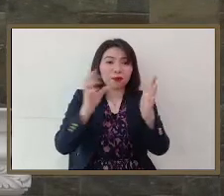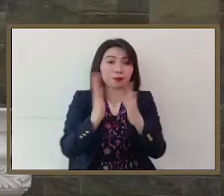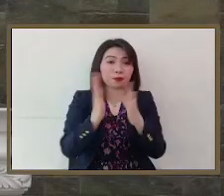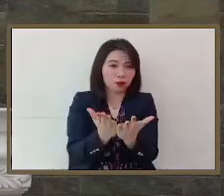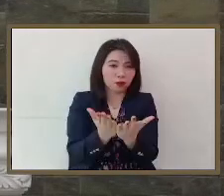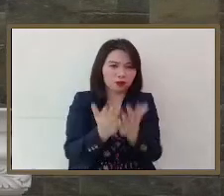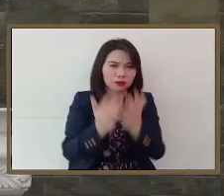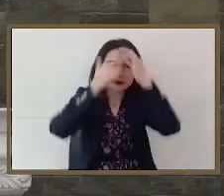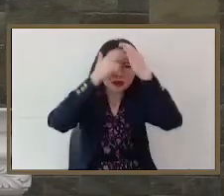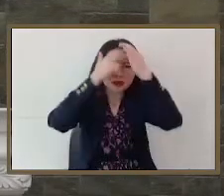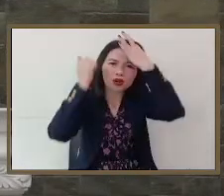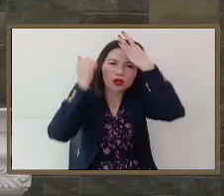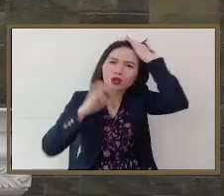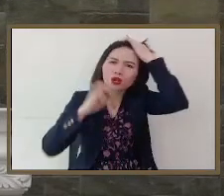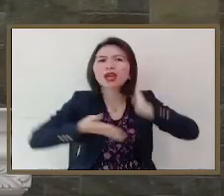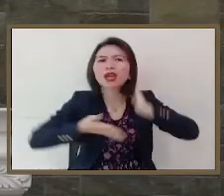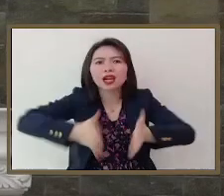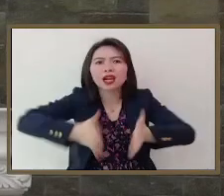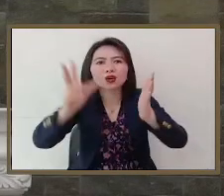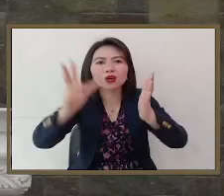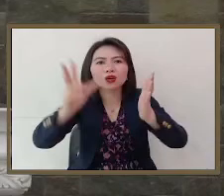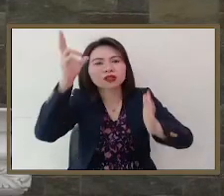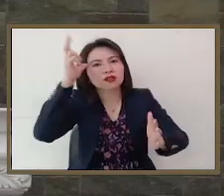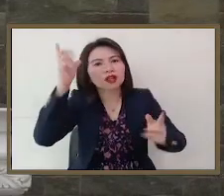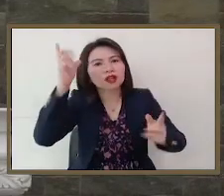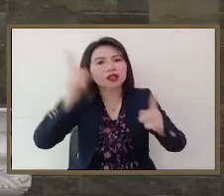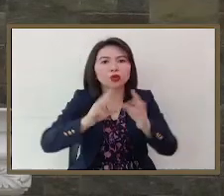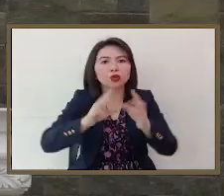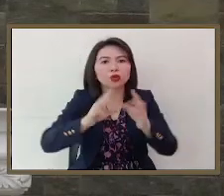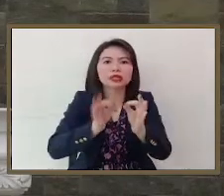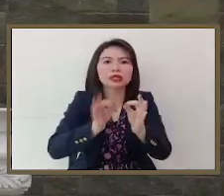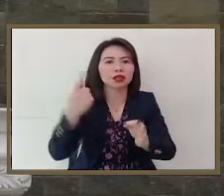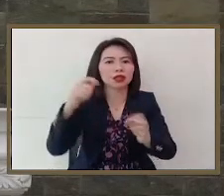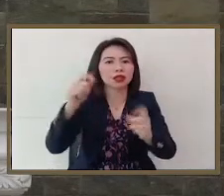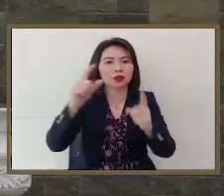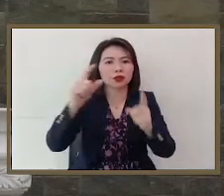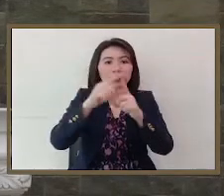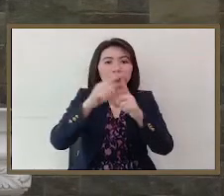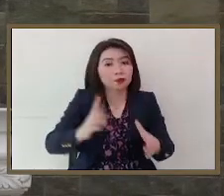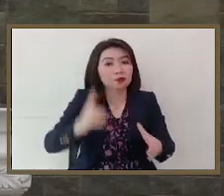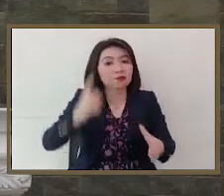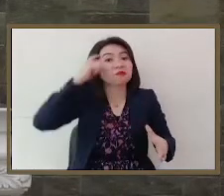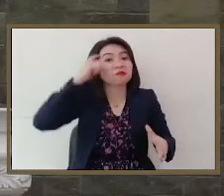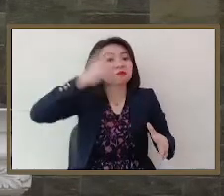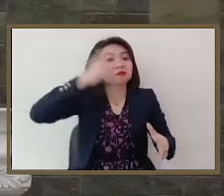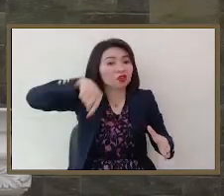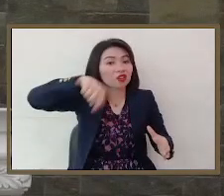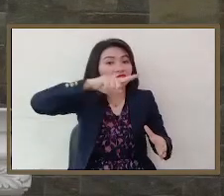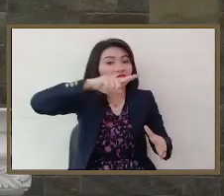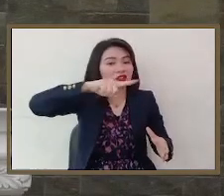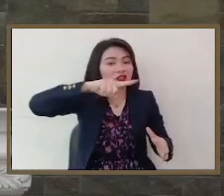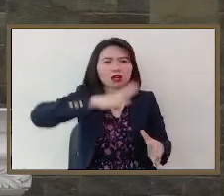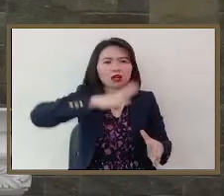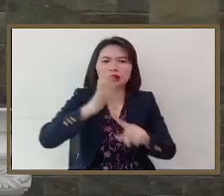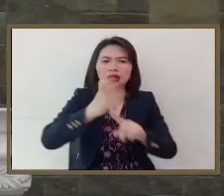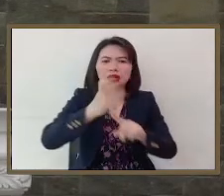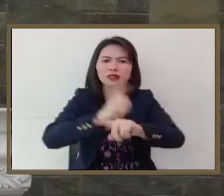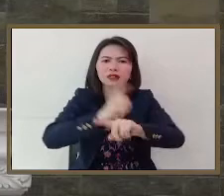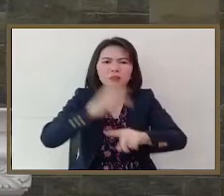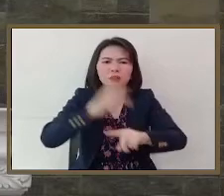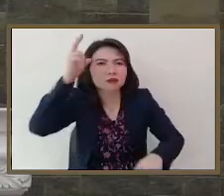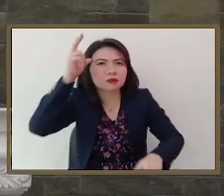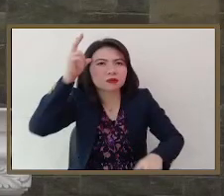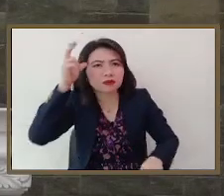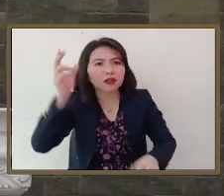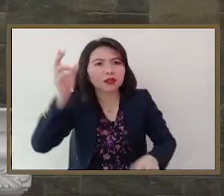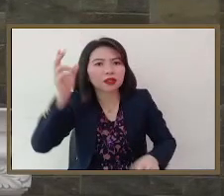is because we are allowing the devil to interpret the Word of God for us. And every time the devil interpret the Word